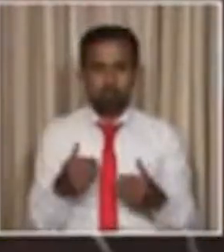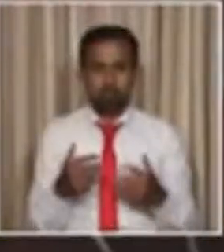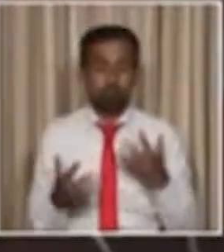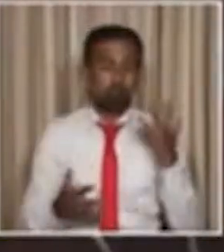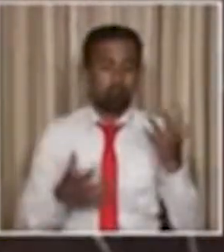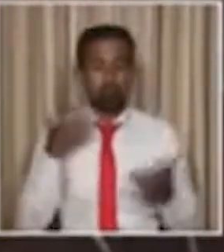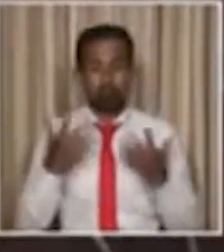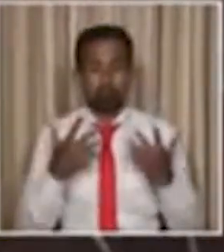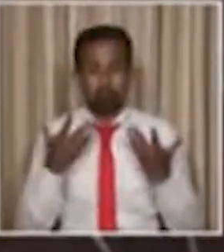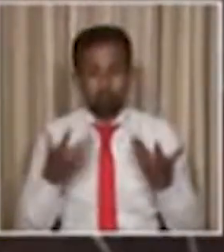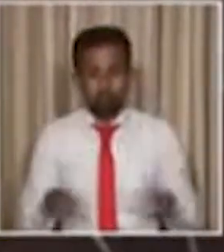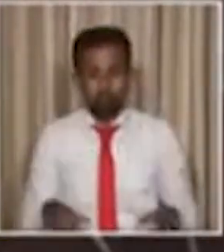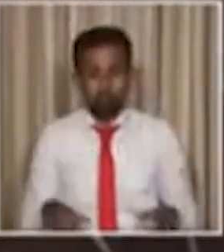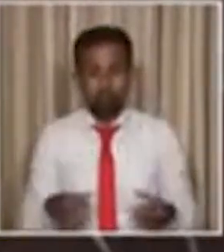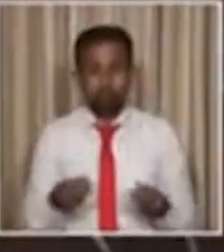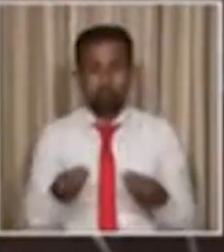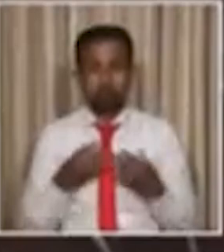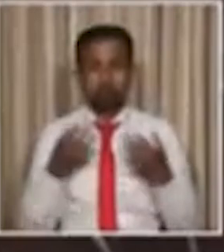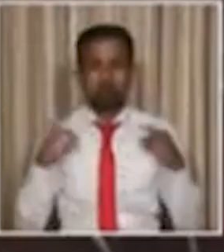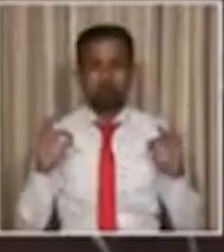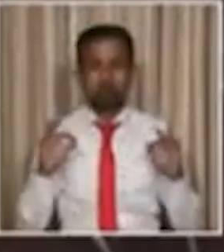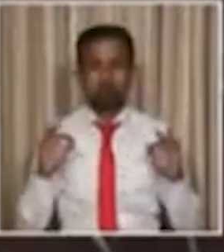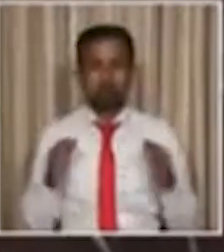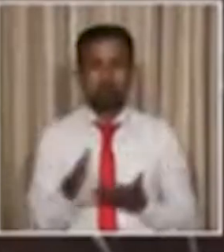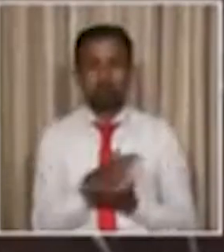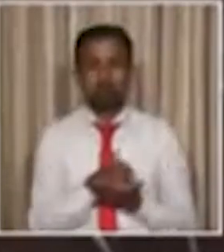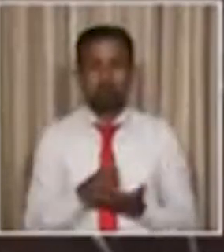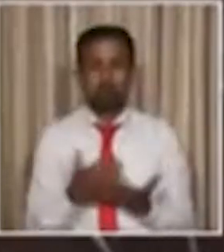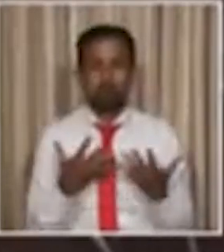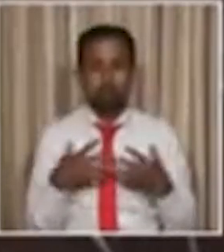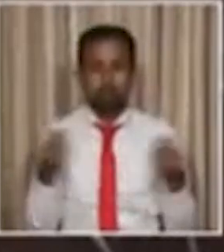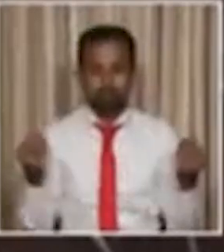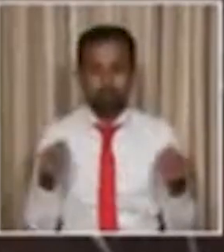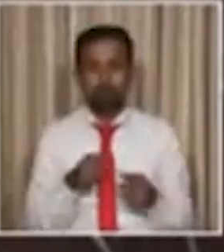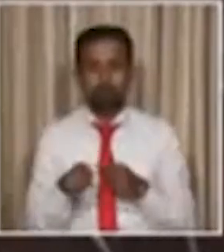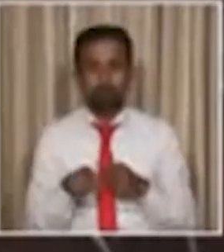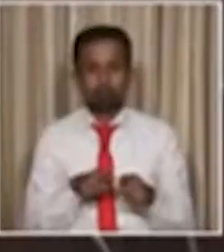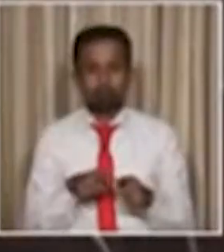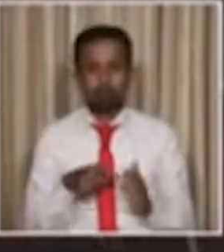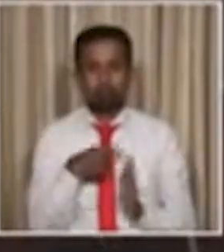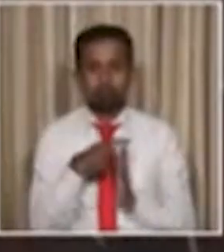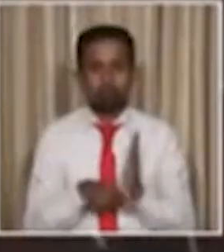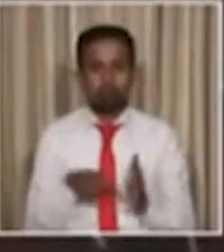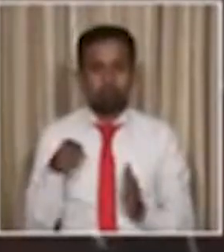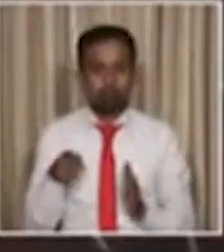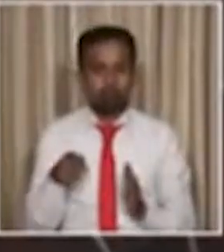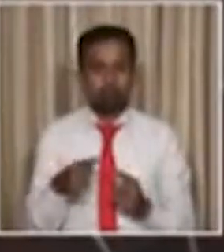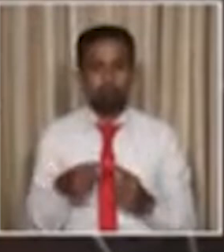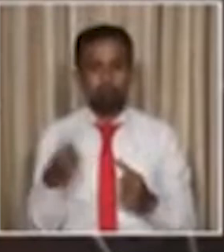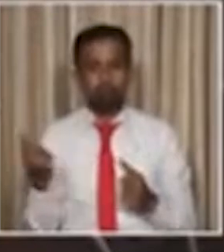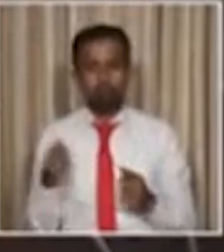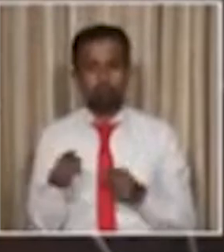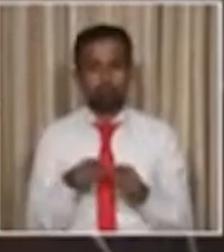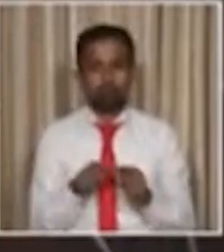වෙලා ඒ ලැබපු නිදහස සහ මුලින්ම අහෝසි කරගන්න තත්ත්වයකට පත්වෙච්ච රටකට වෙනත්